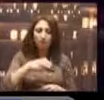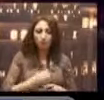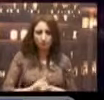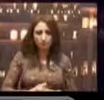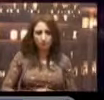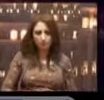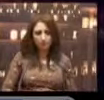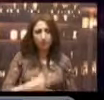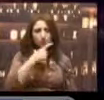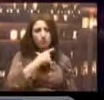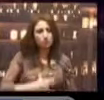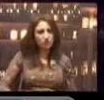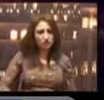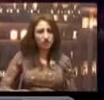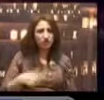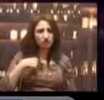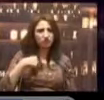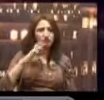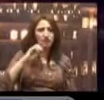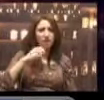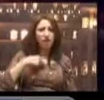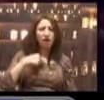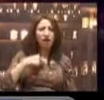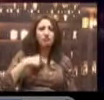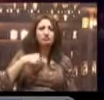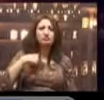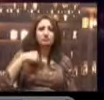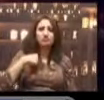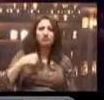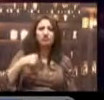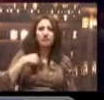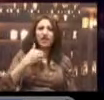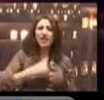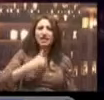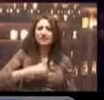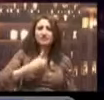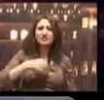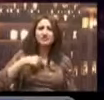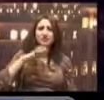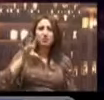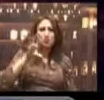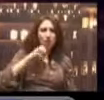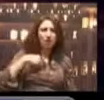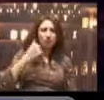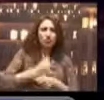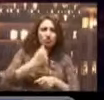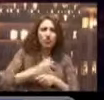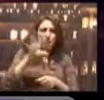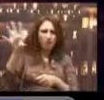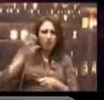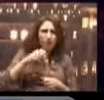برضو شخصيه اثرت عليا في كام شخصيه كده لعبتهم، اثروا عليا نفسيا شويه يعني